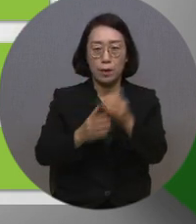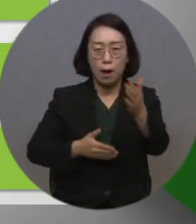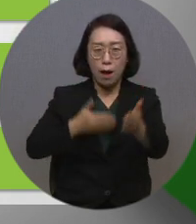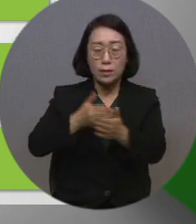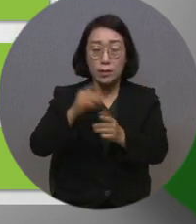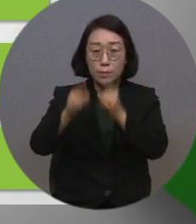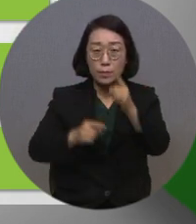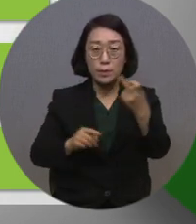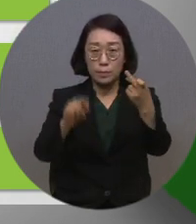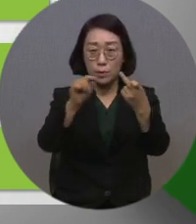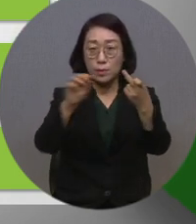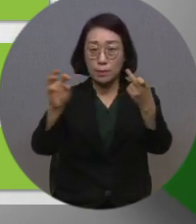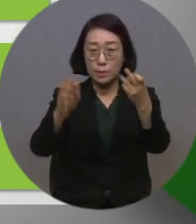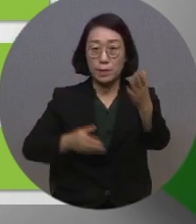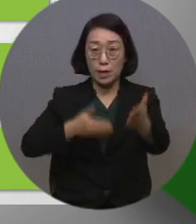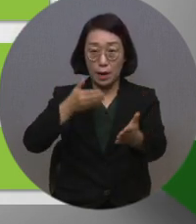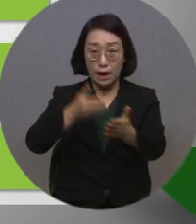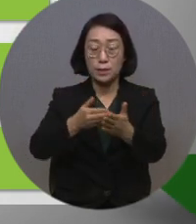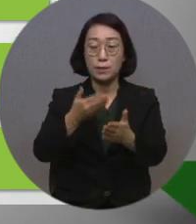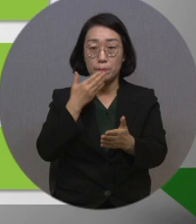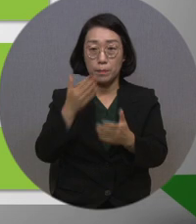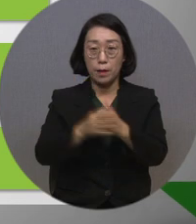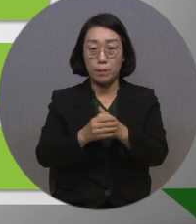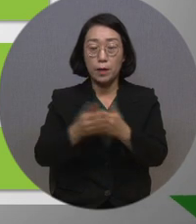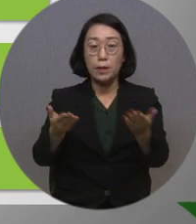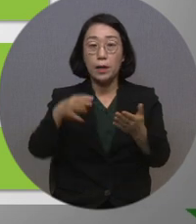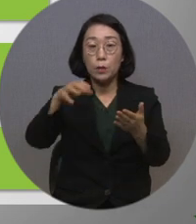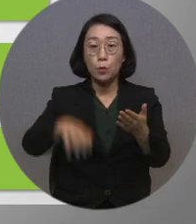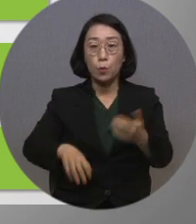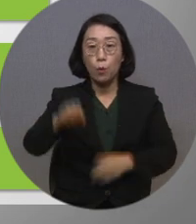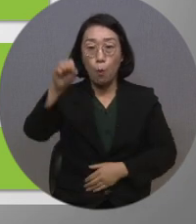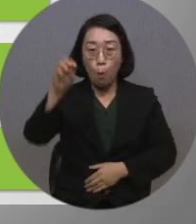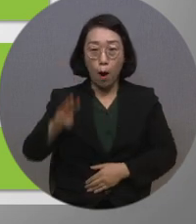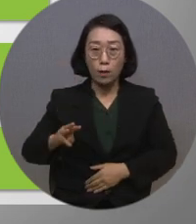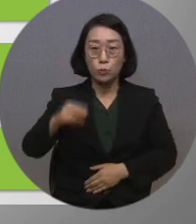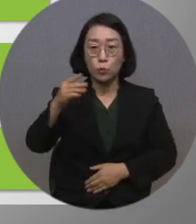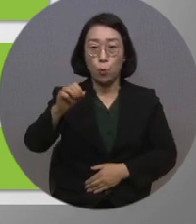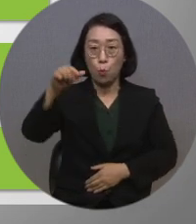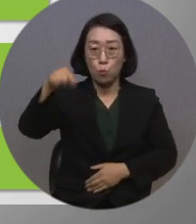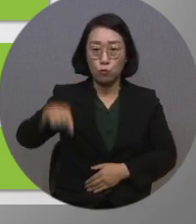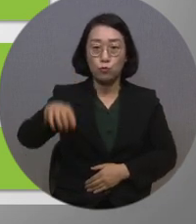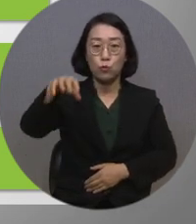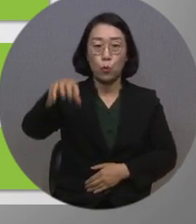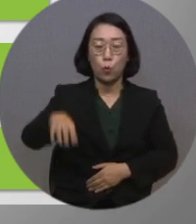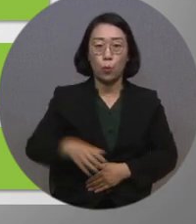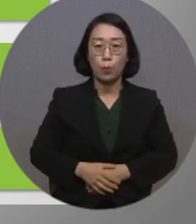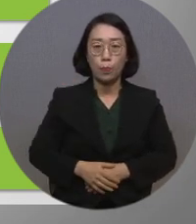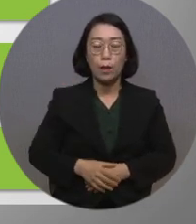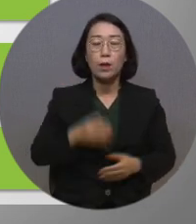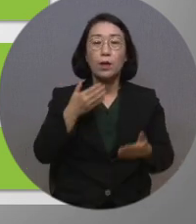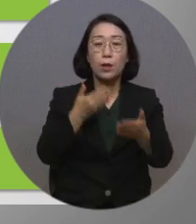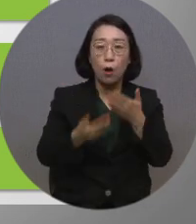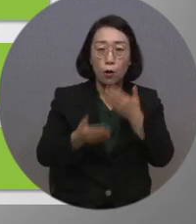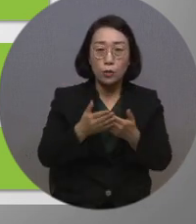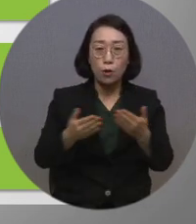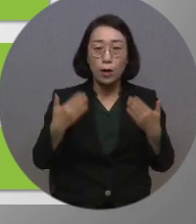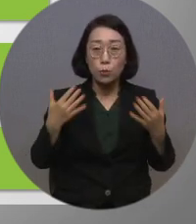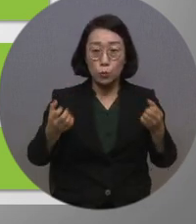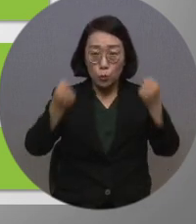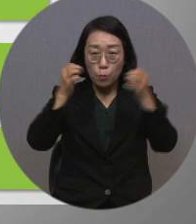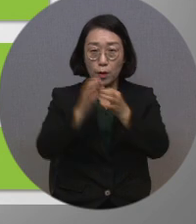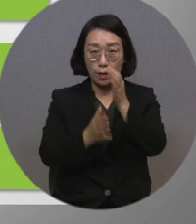마감일은 12월 30일까지며 근무지는 광주시 동구입니다. 경력과 학력은